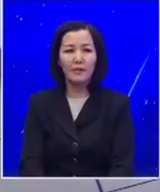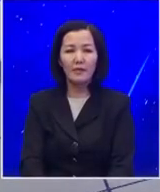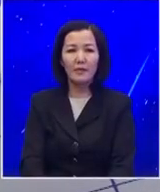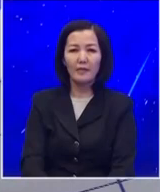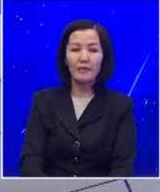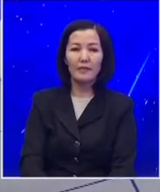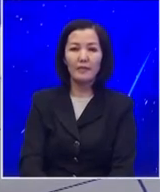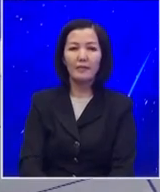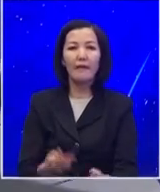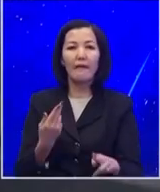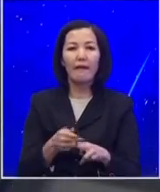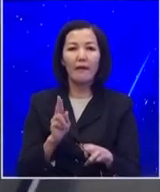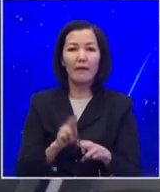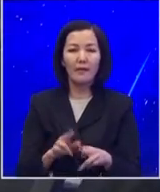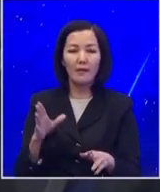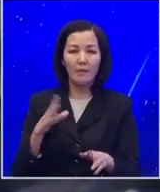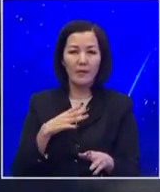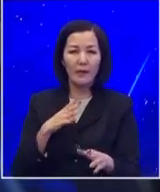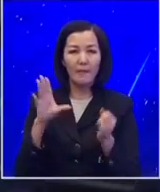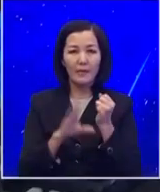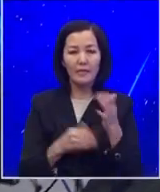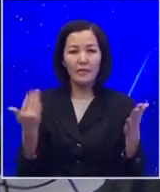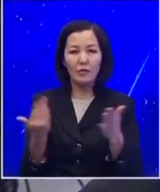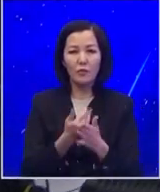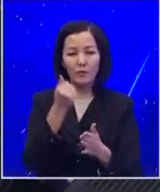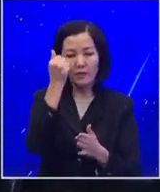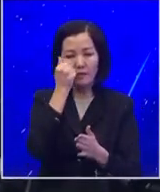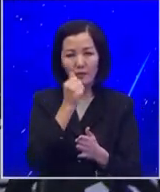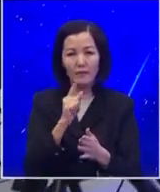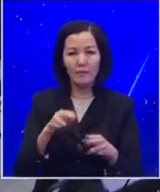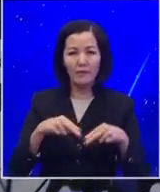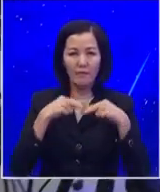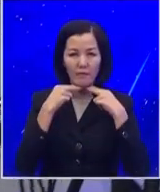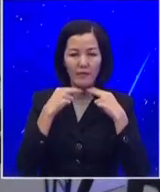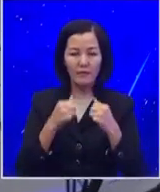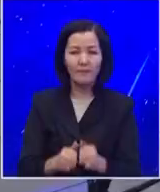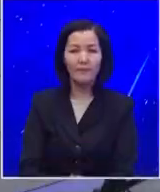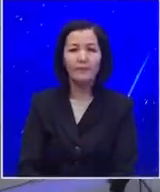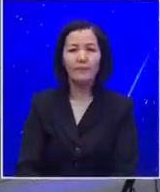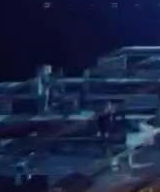Это была последняя информация на сегодня. Спасибо за внимание. Всего доброго.